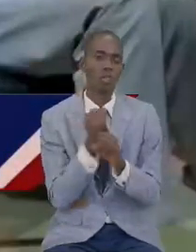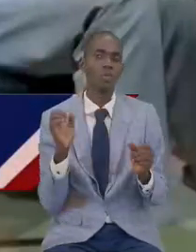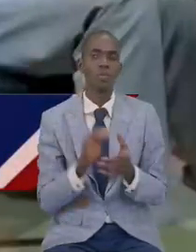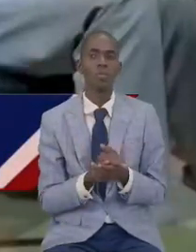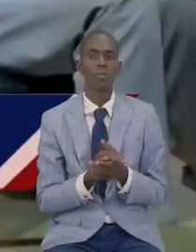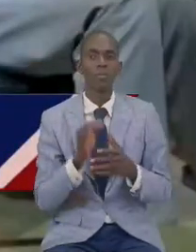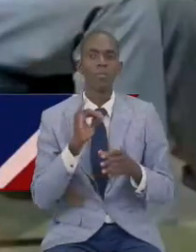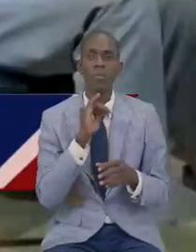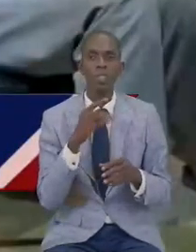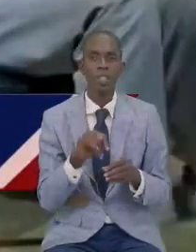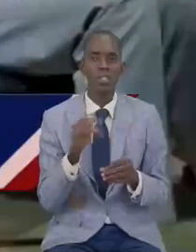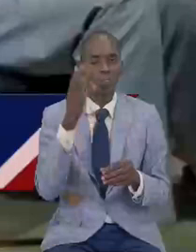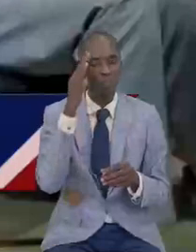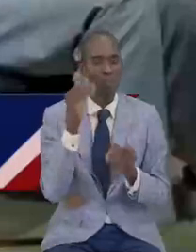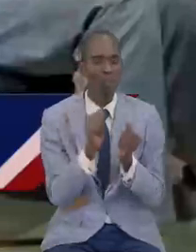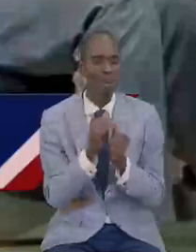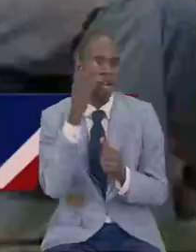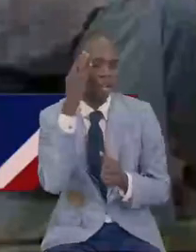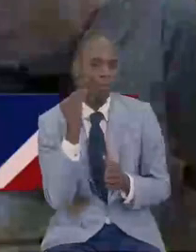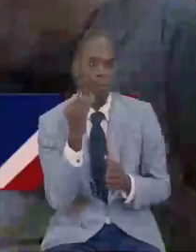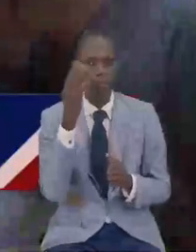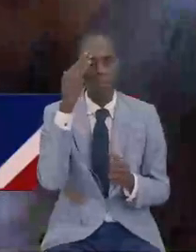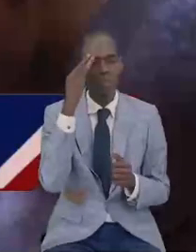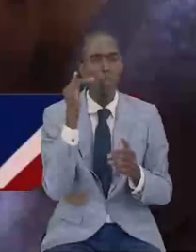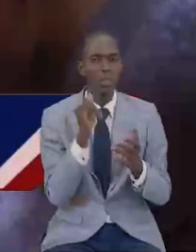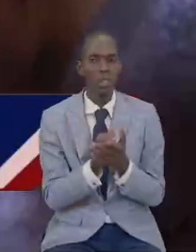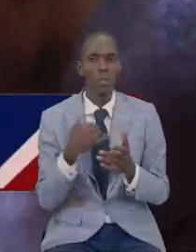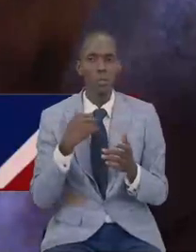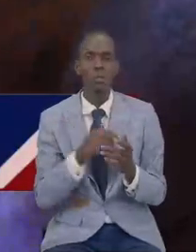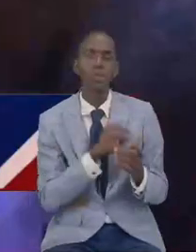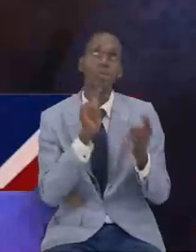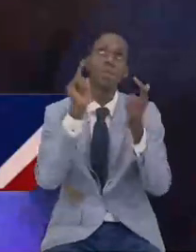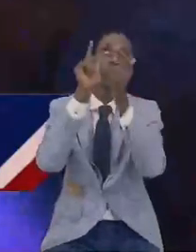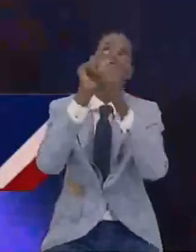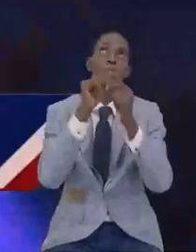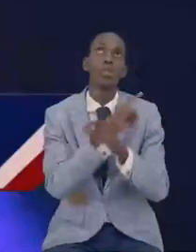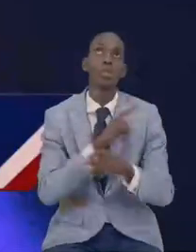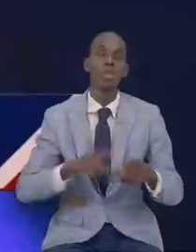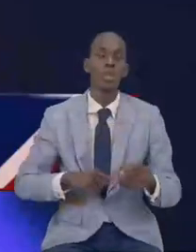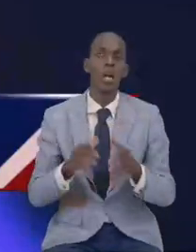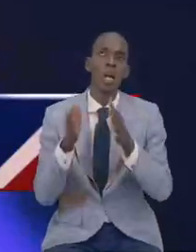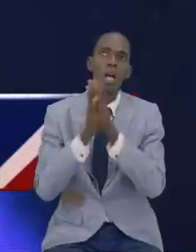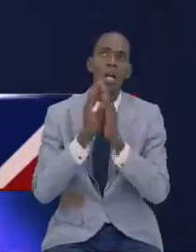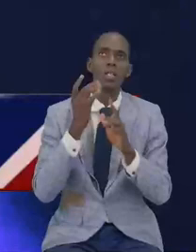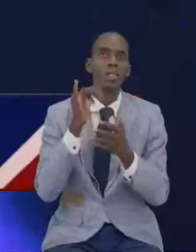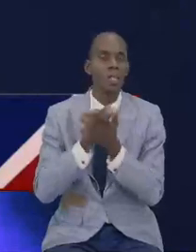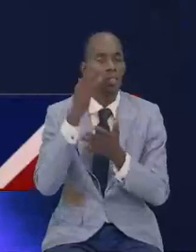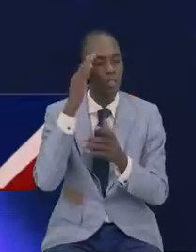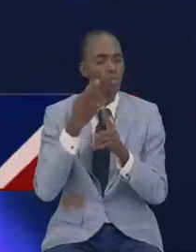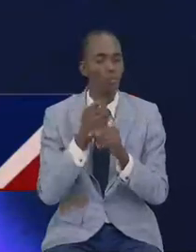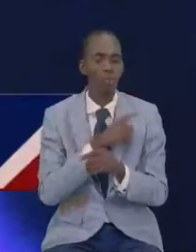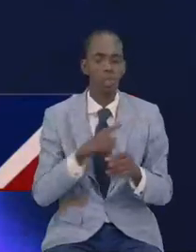du salut. La connaissance que nous irons à Dieu et que nous recevions cela de Dieu et que notre vie